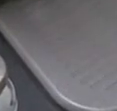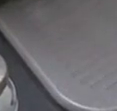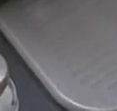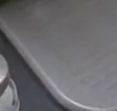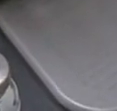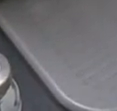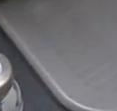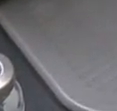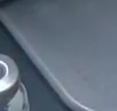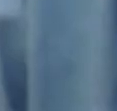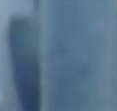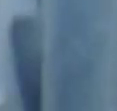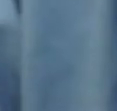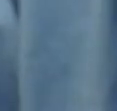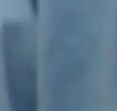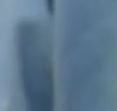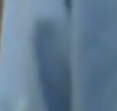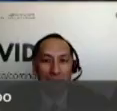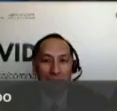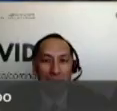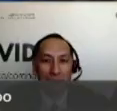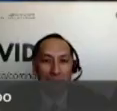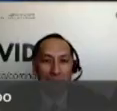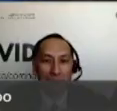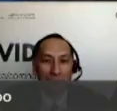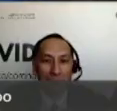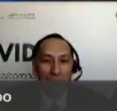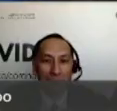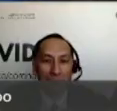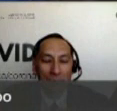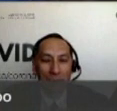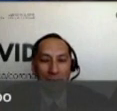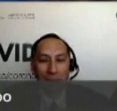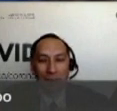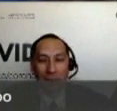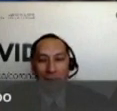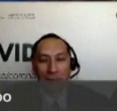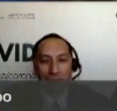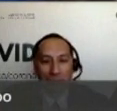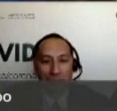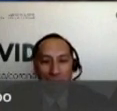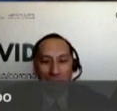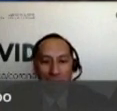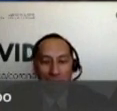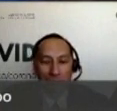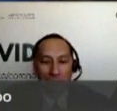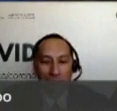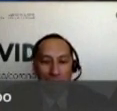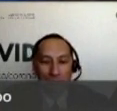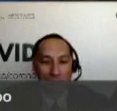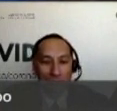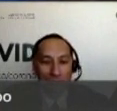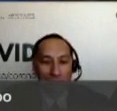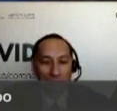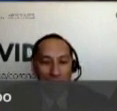55 visti gli incidenti i casi identificati finora si sono visti principalmente nelle donne sotto i 55